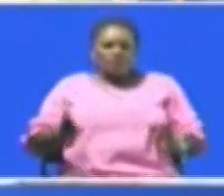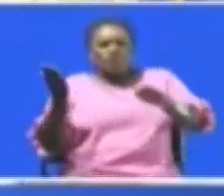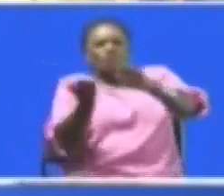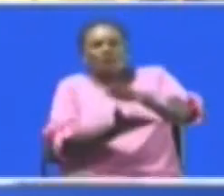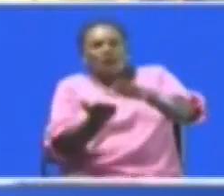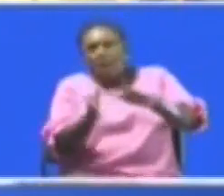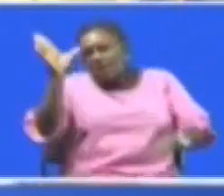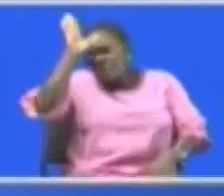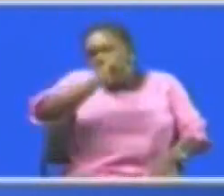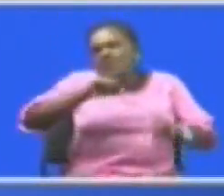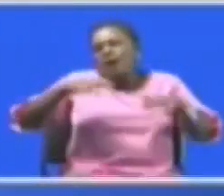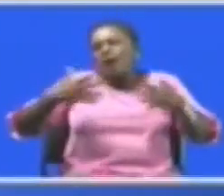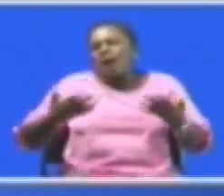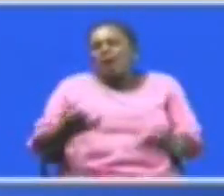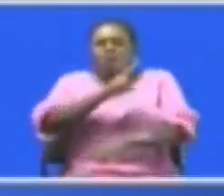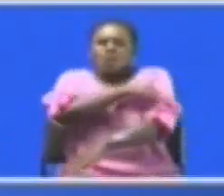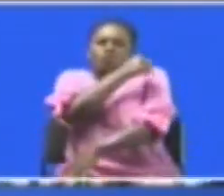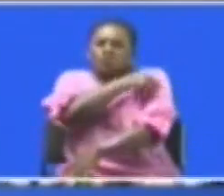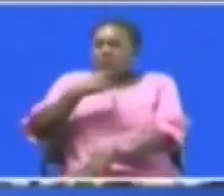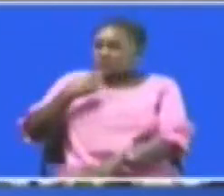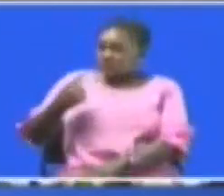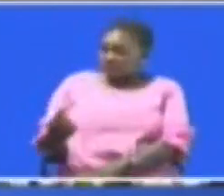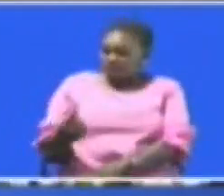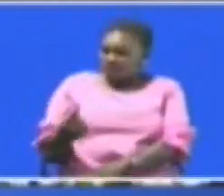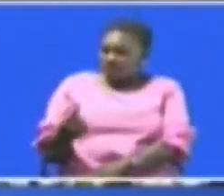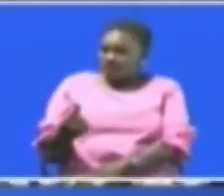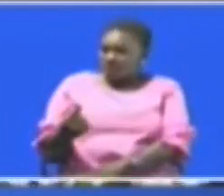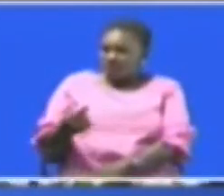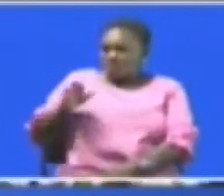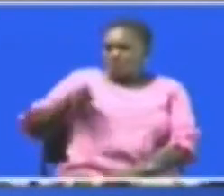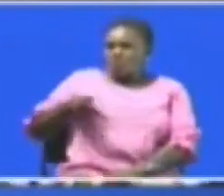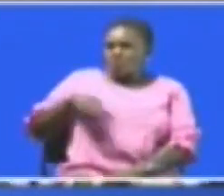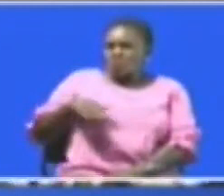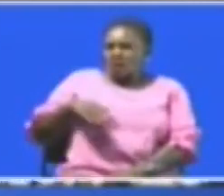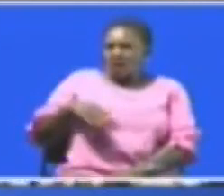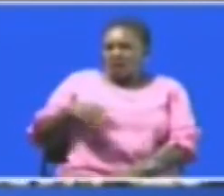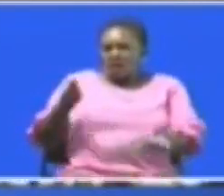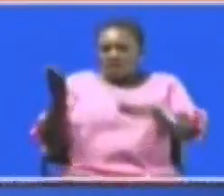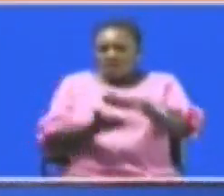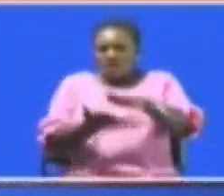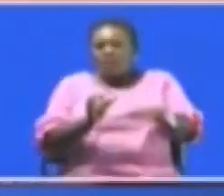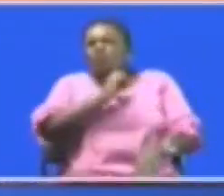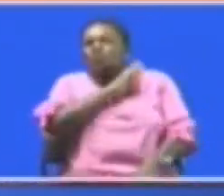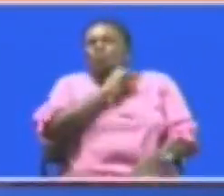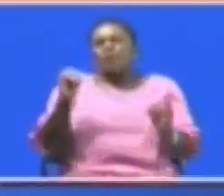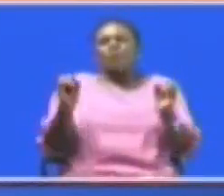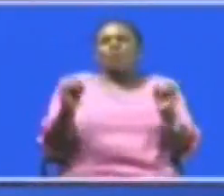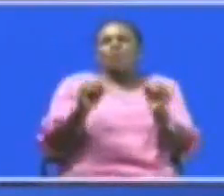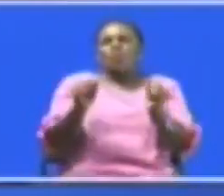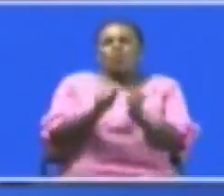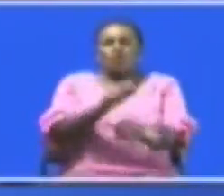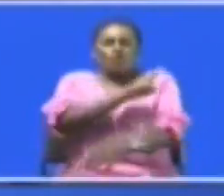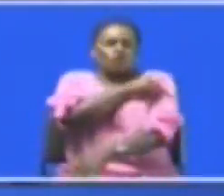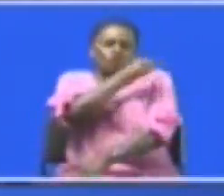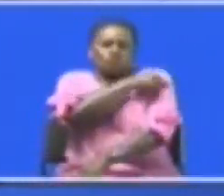could mysteriously go missing. The hospital, however, says that Agnes never did file a complaint with the Kenyatta